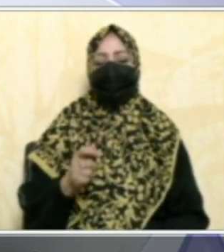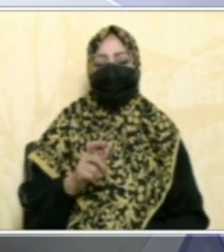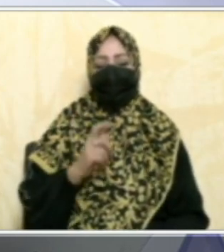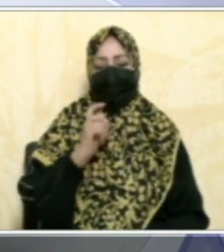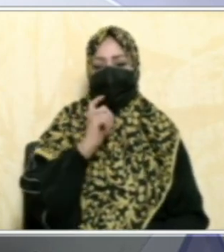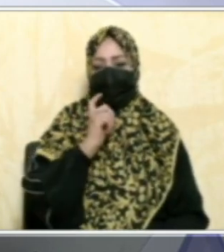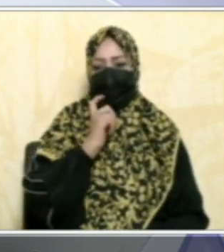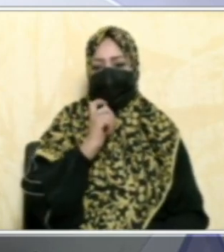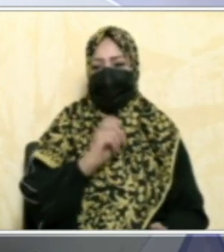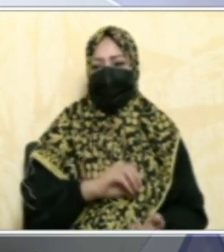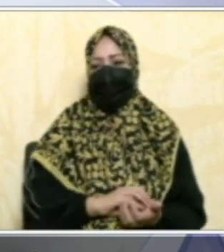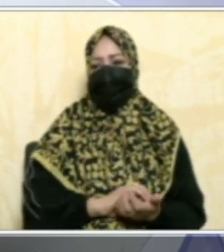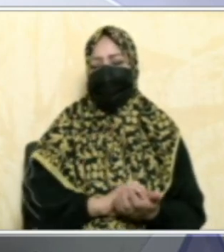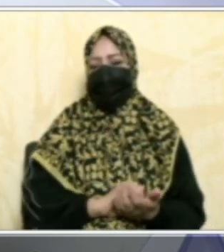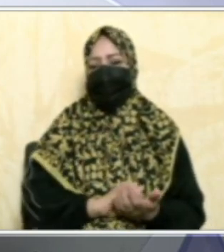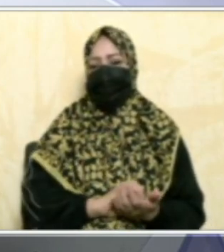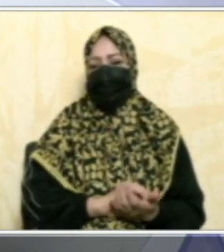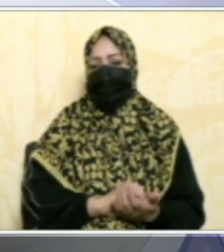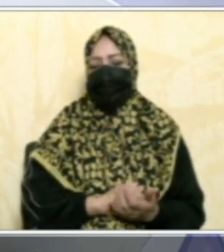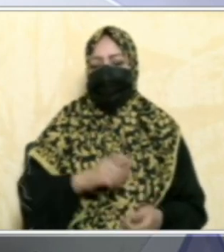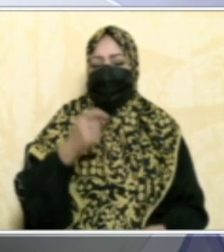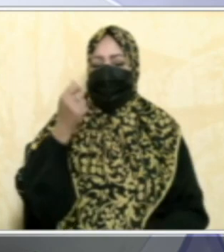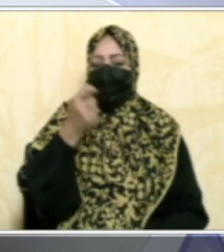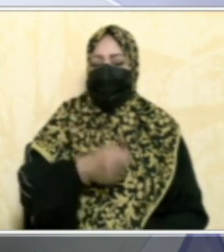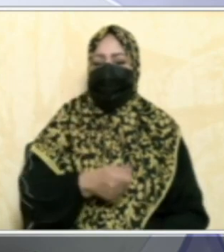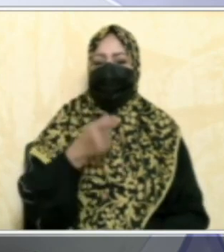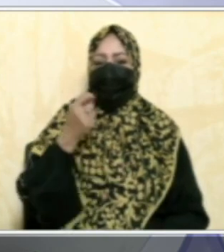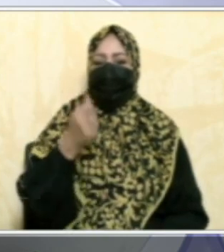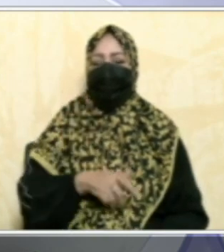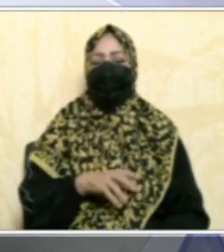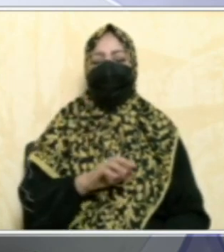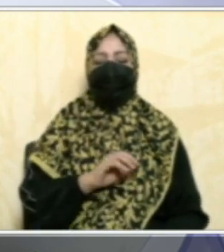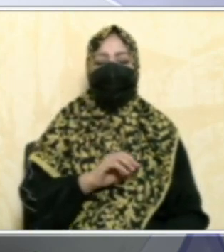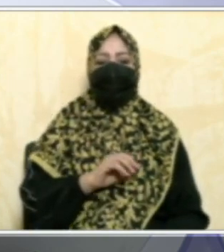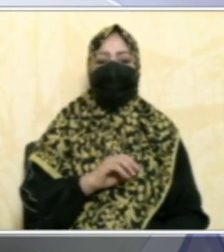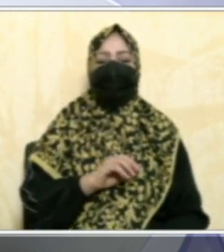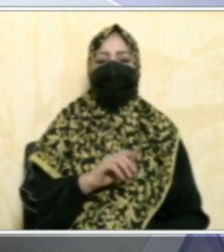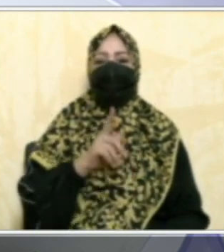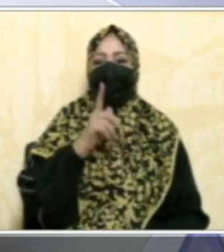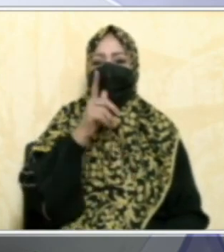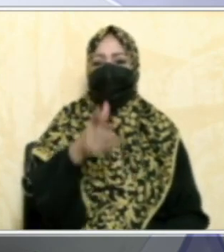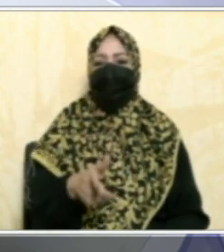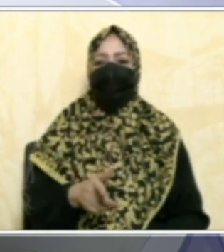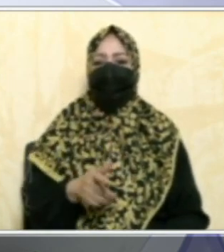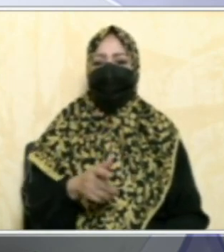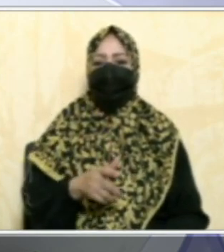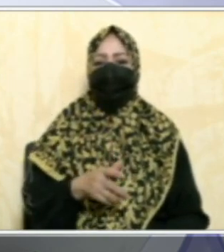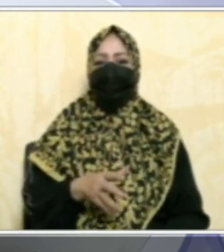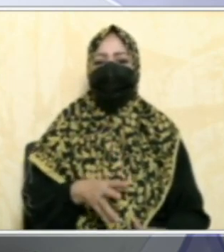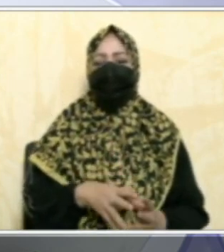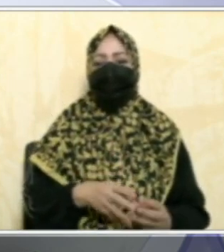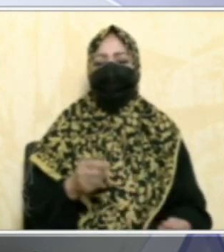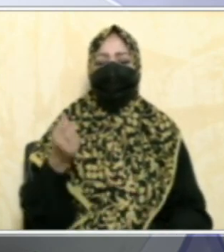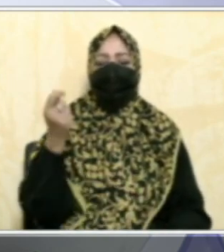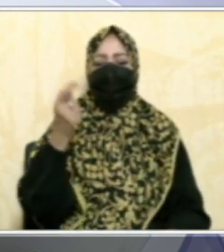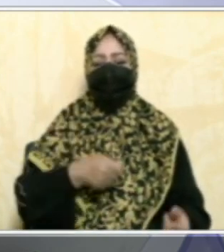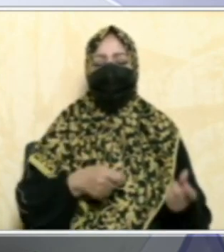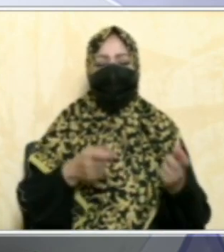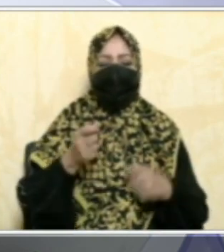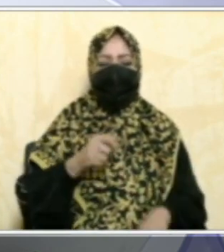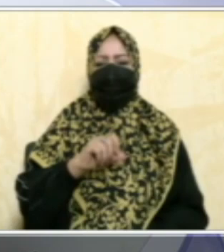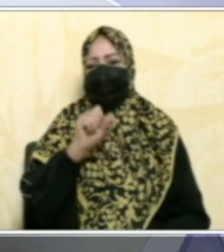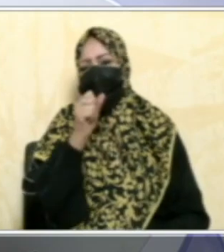لا أن يصرف في، لا أقول تبديد مثل صرف المال على المغنين وعلى المحتويات